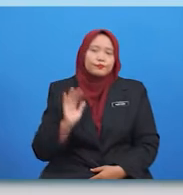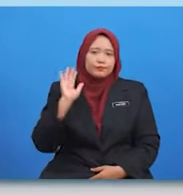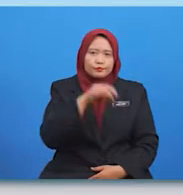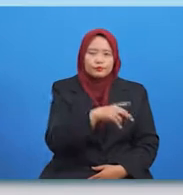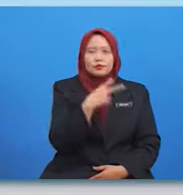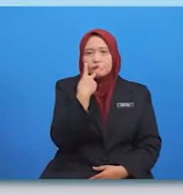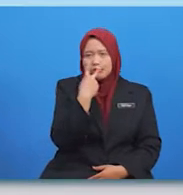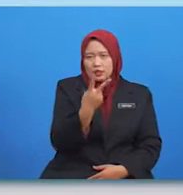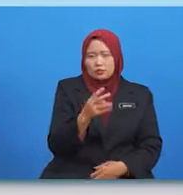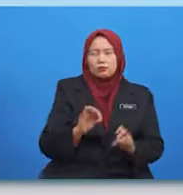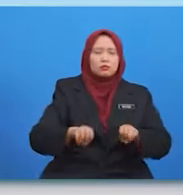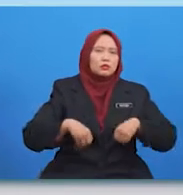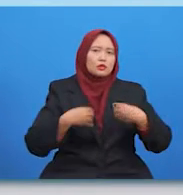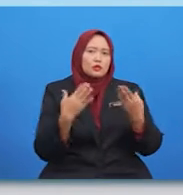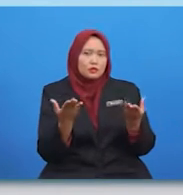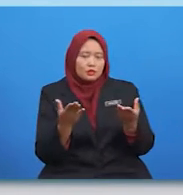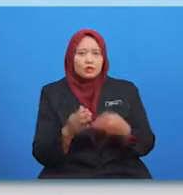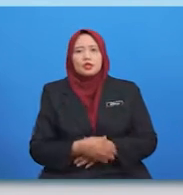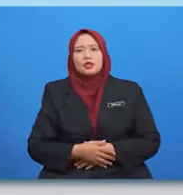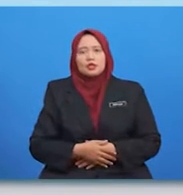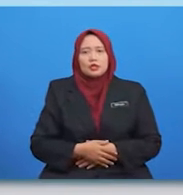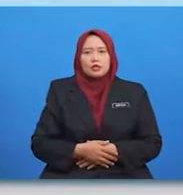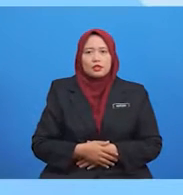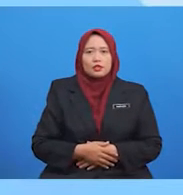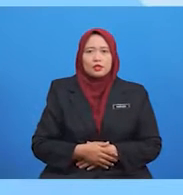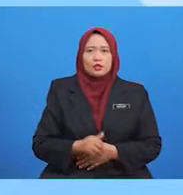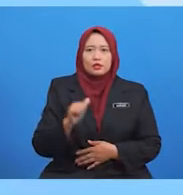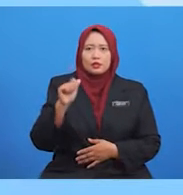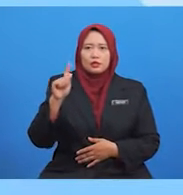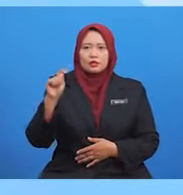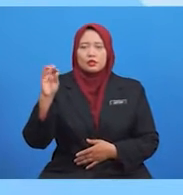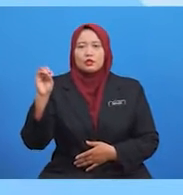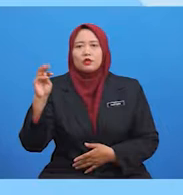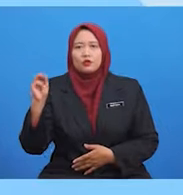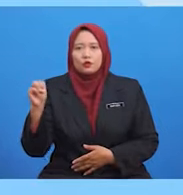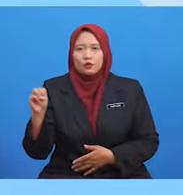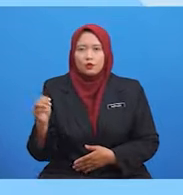Jom kita lihat bagaimana atom natrium ini boleh membentuk ion positif.